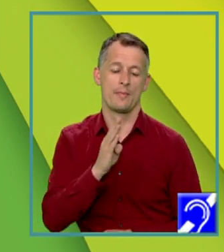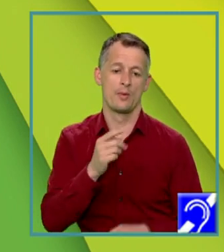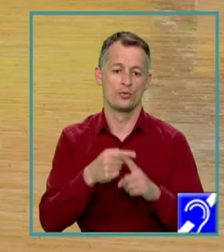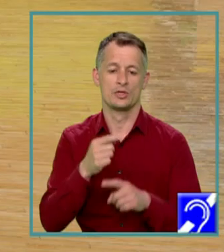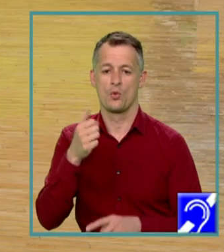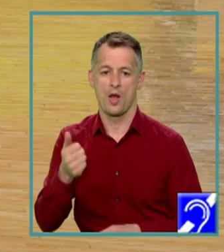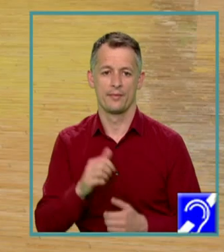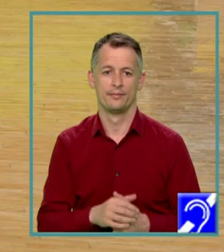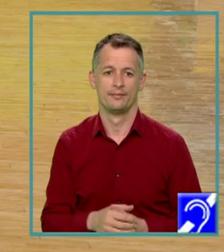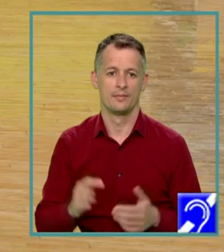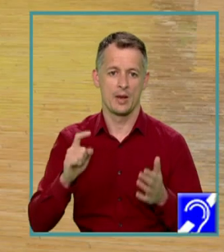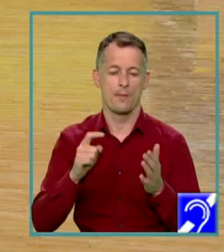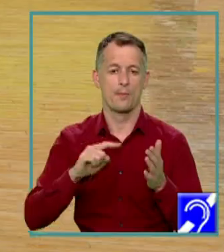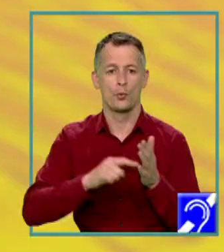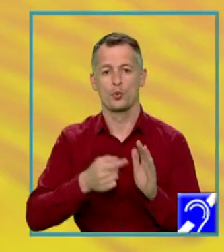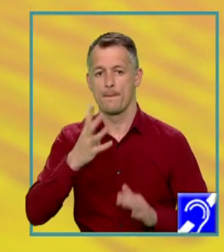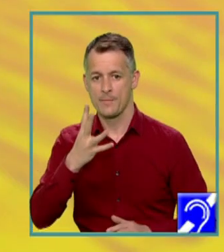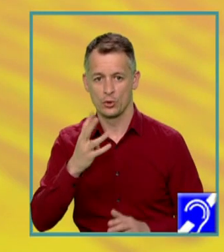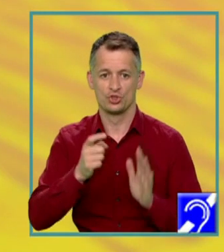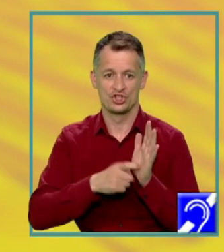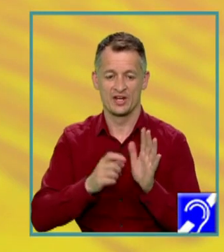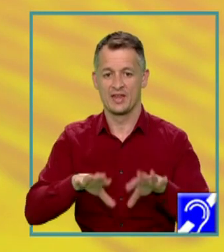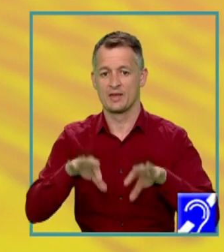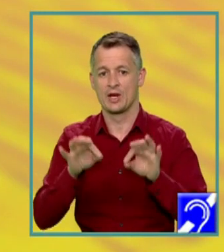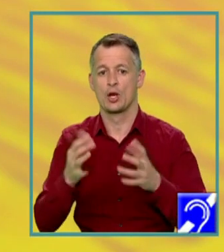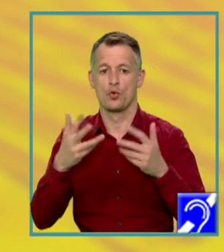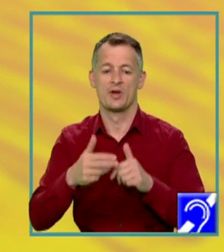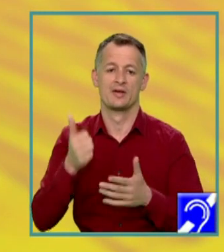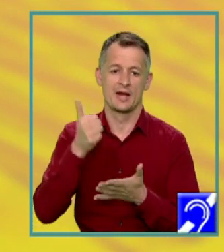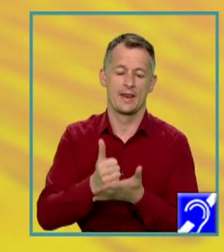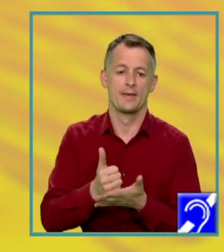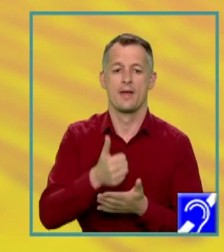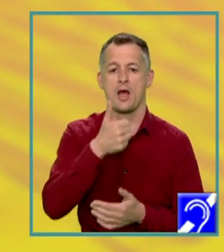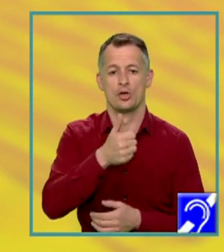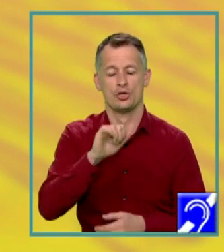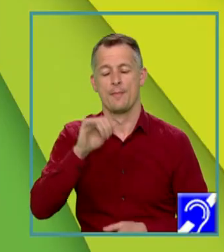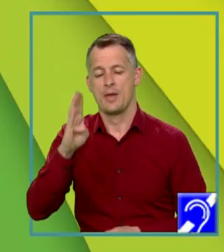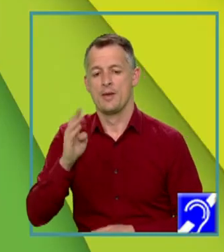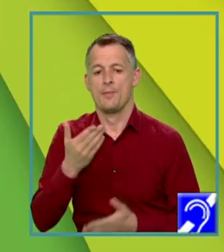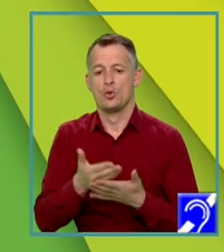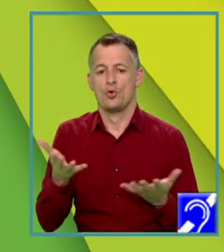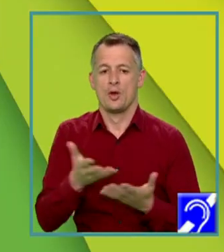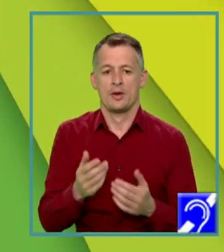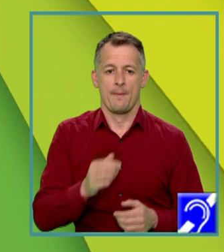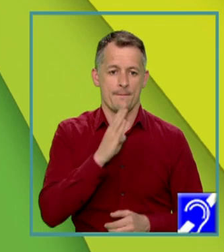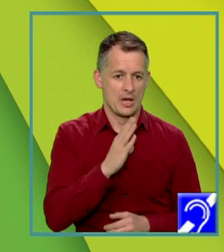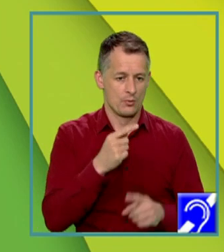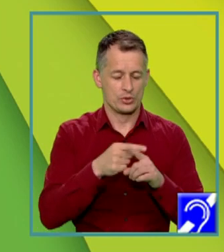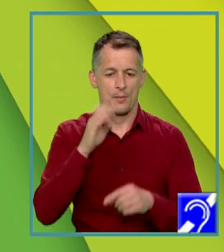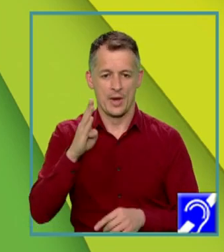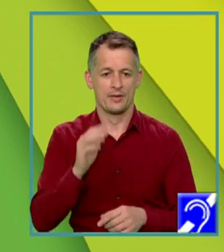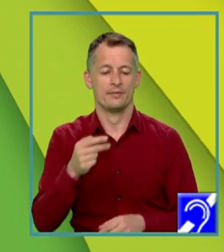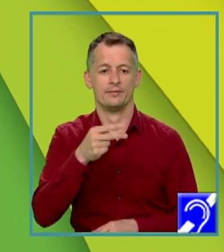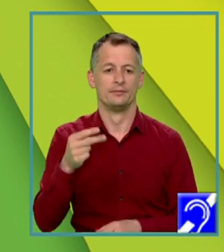mult it cu afla punctul 4 se cere determinarea numerelor reale a și b pentru care a b mulți cu b